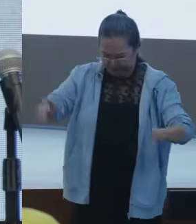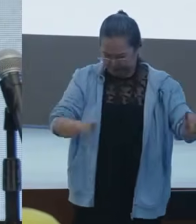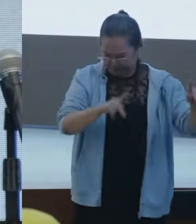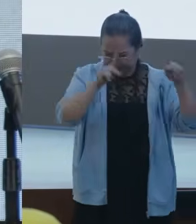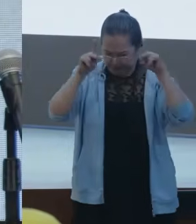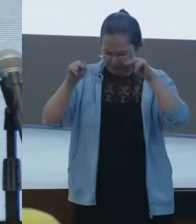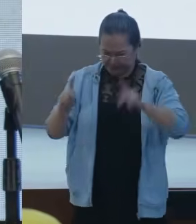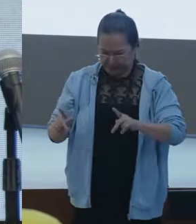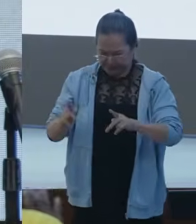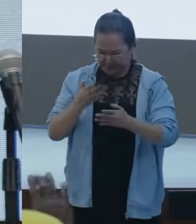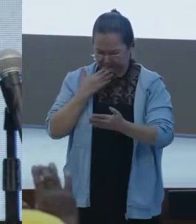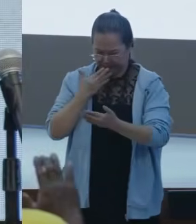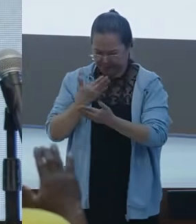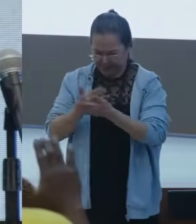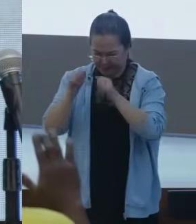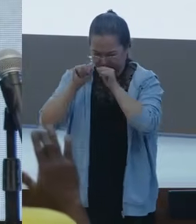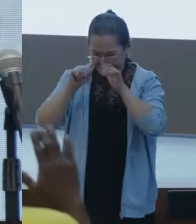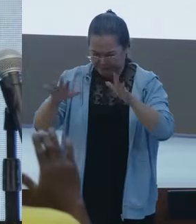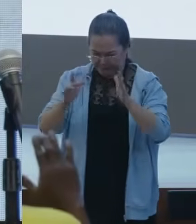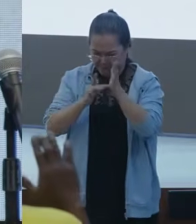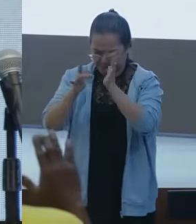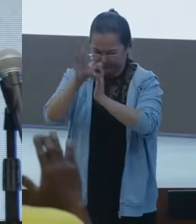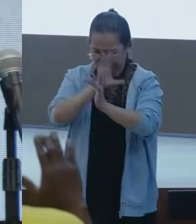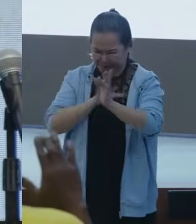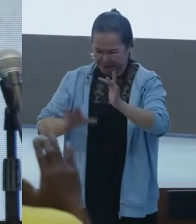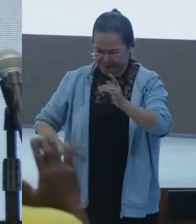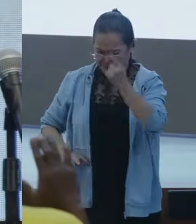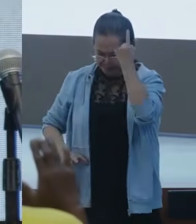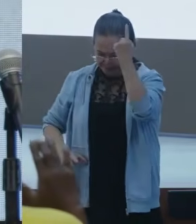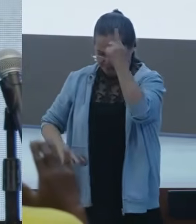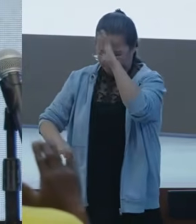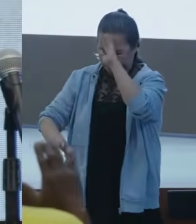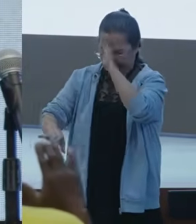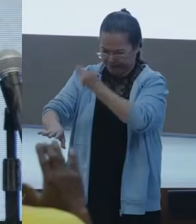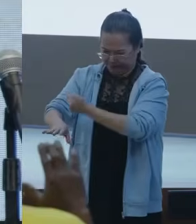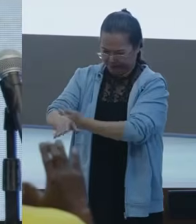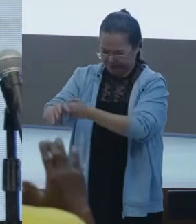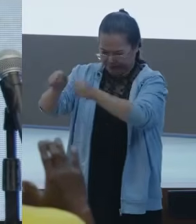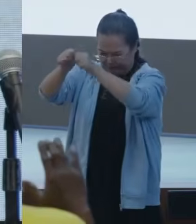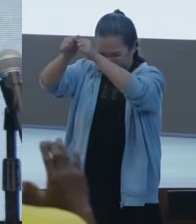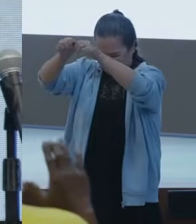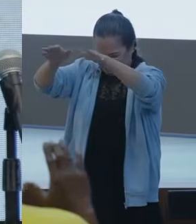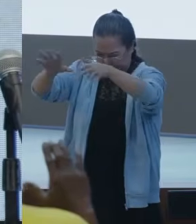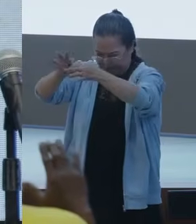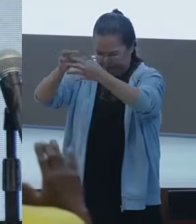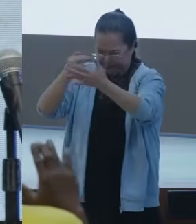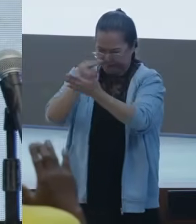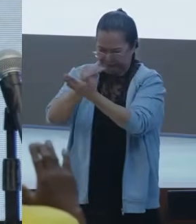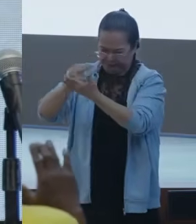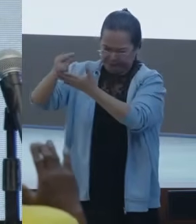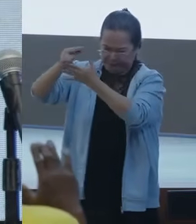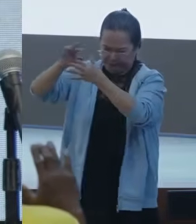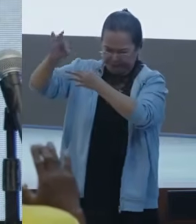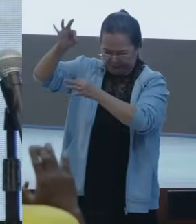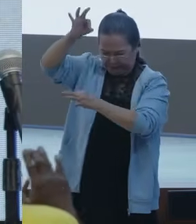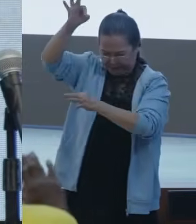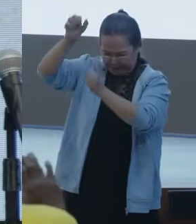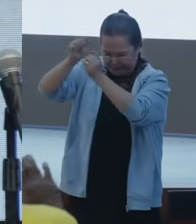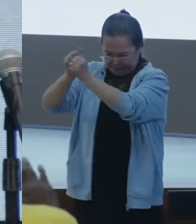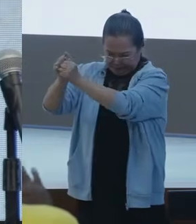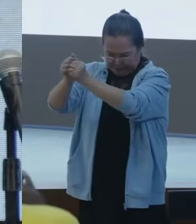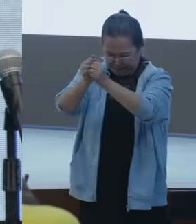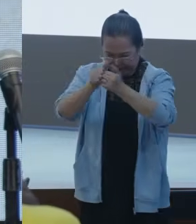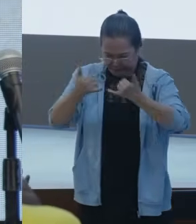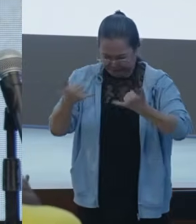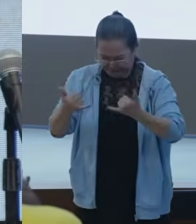kagandahang loob ni Kristo Jesus na kanyang bugtong na anak, at ang pakikipisan tanglaw at gabay ng diwang banal